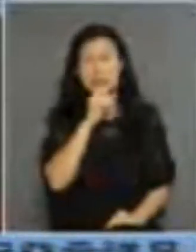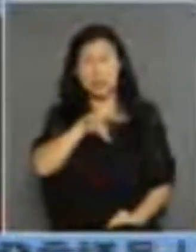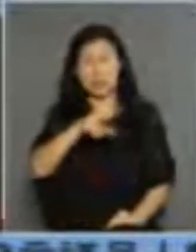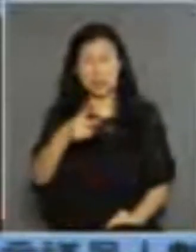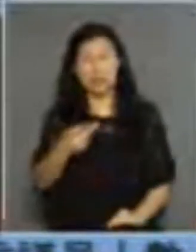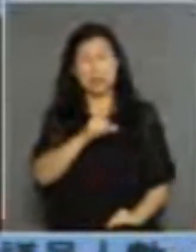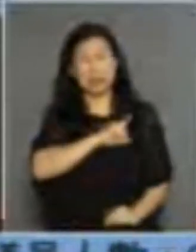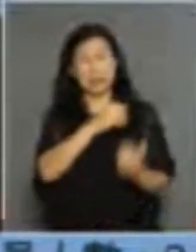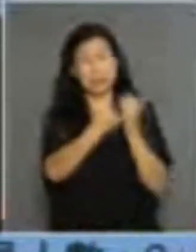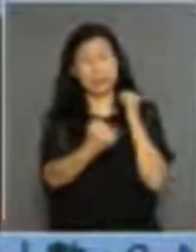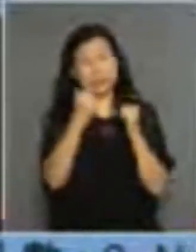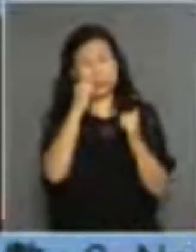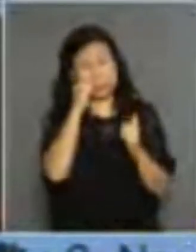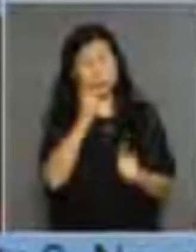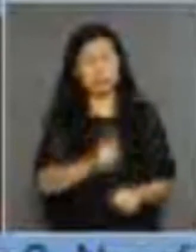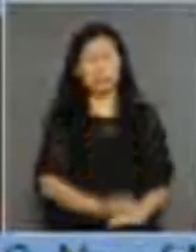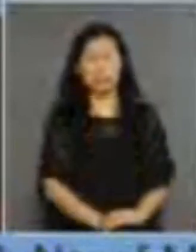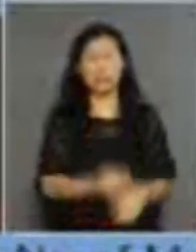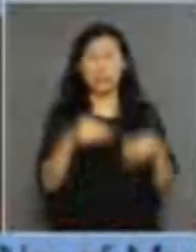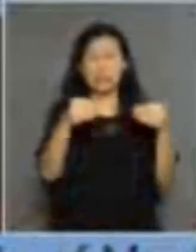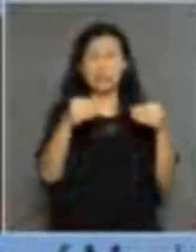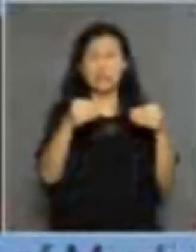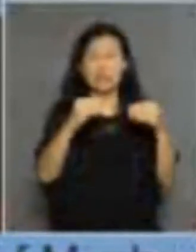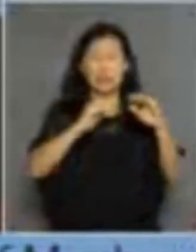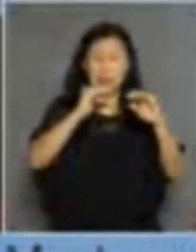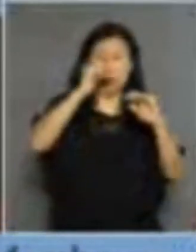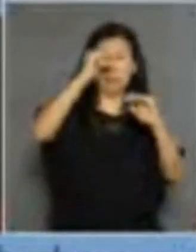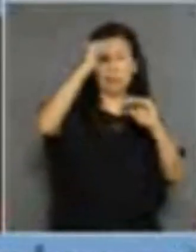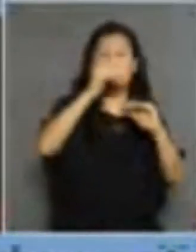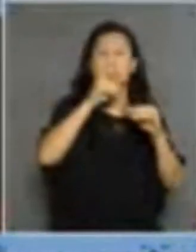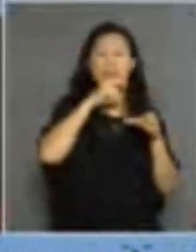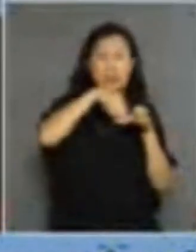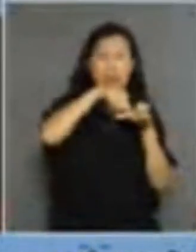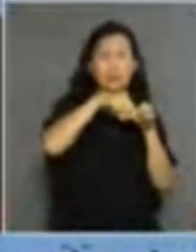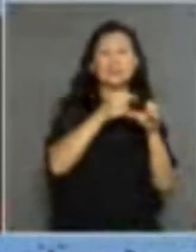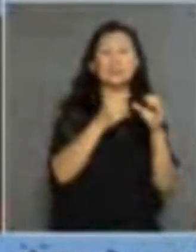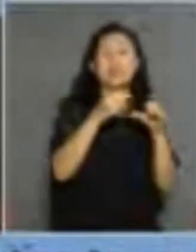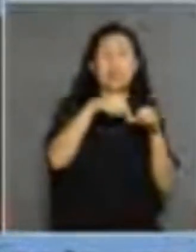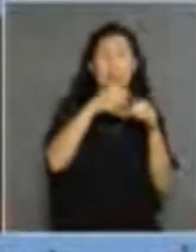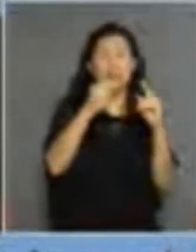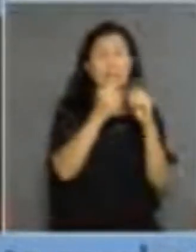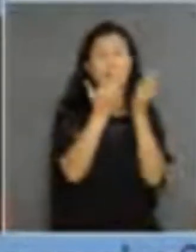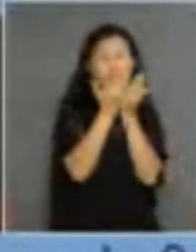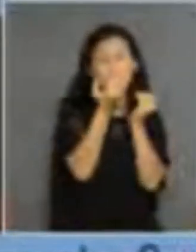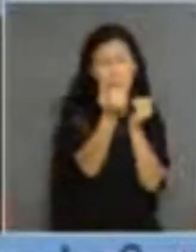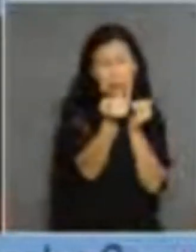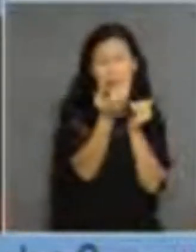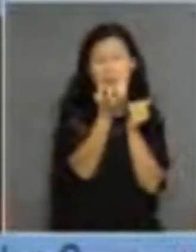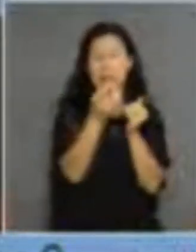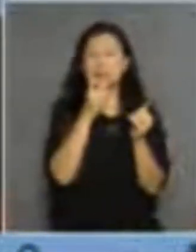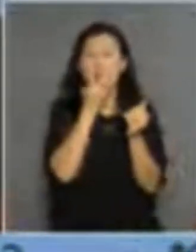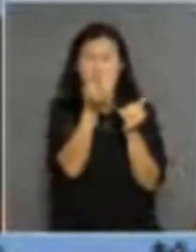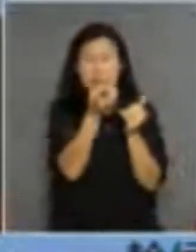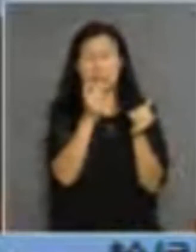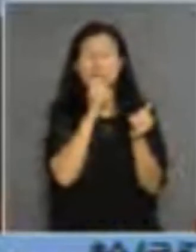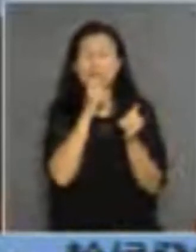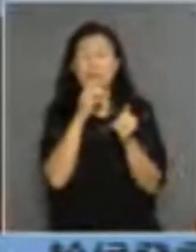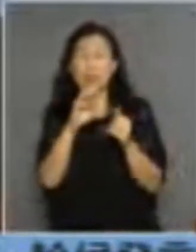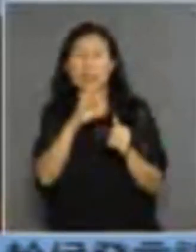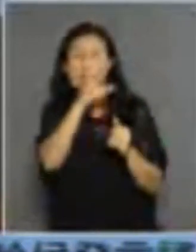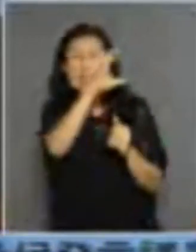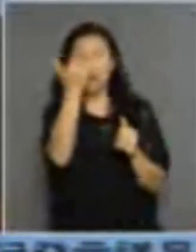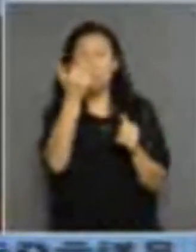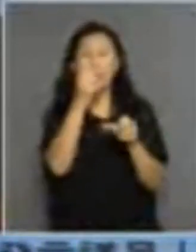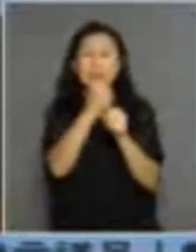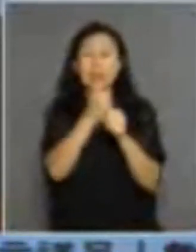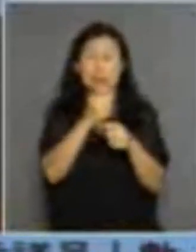活呢？咁你教育係階級性㗎啦，定係講曬啦？咁你梁振英做咩呢？繼續俾